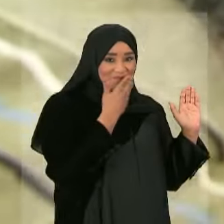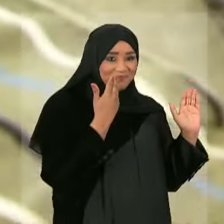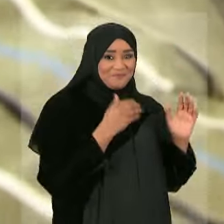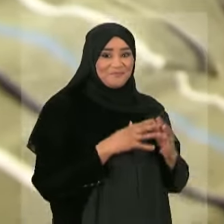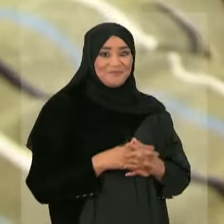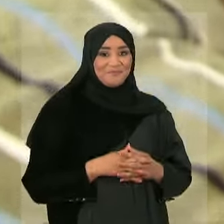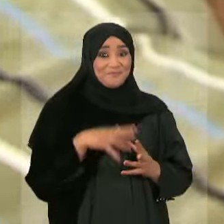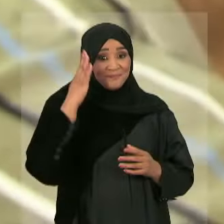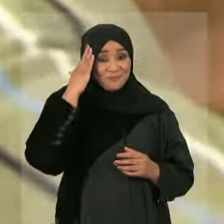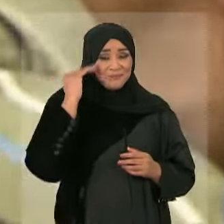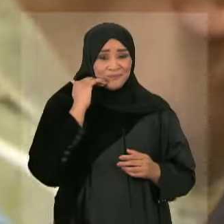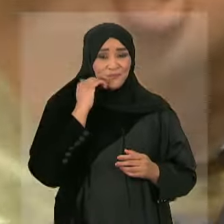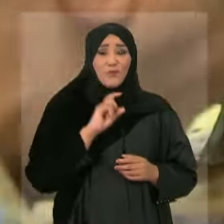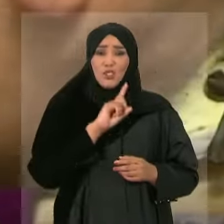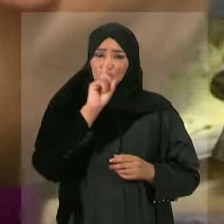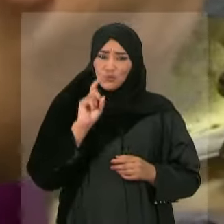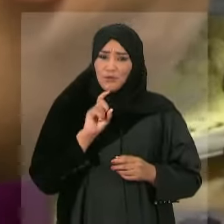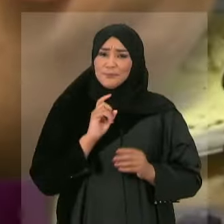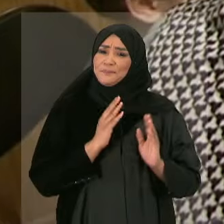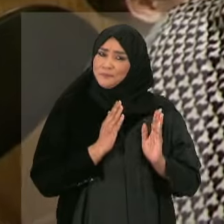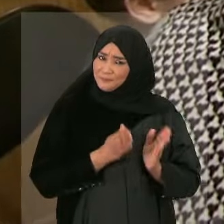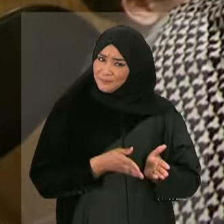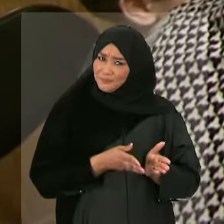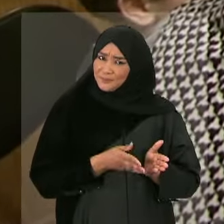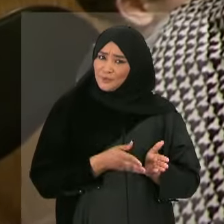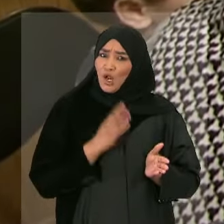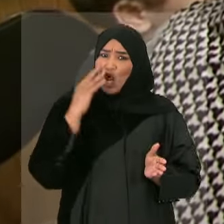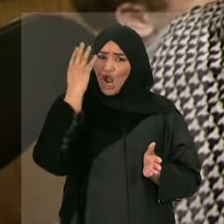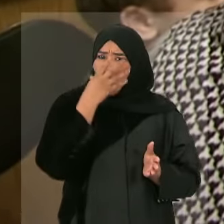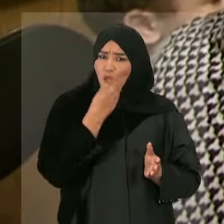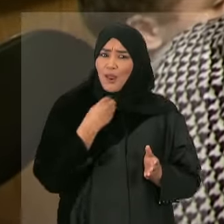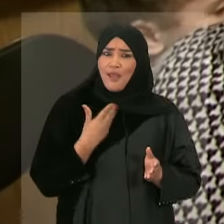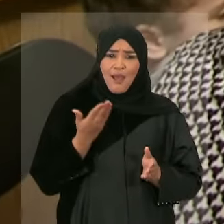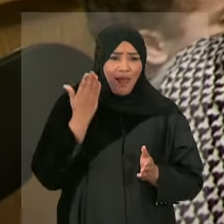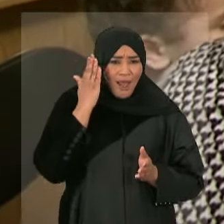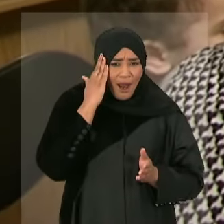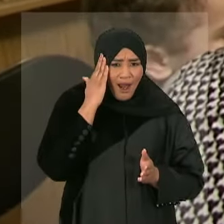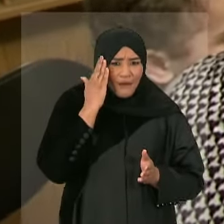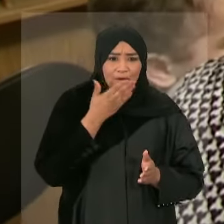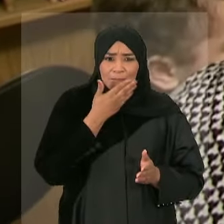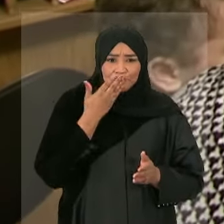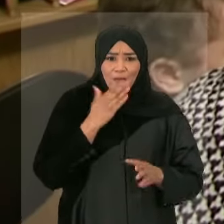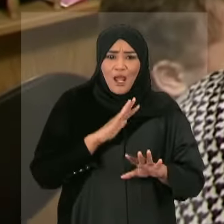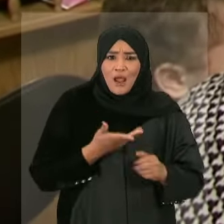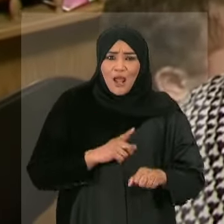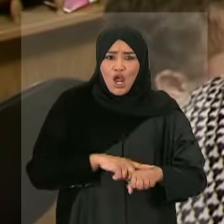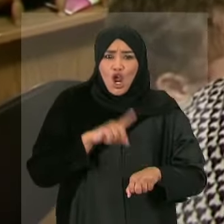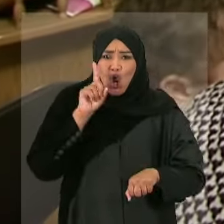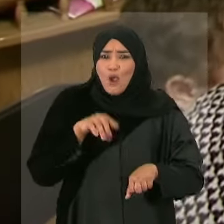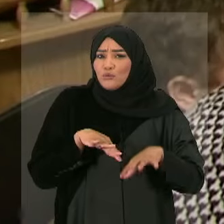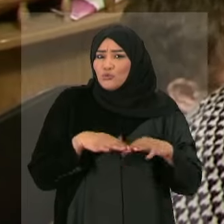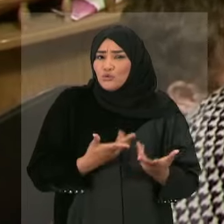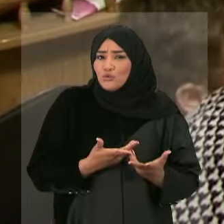هل احلى انه احنا نعرف مسبقا وانت رمضان اليوم مثلا بس كذا بالشهر ونصومه ولا نضلنا في